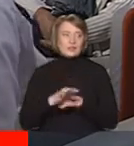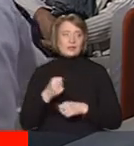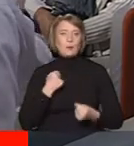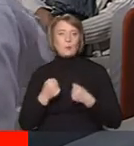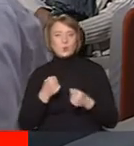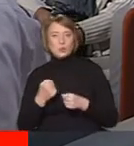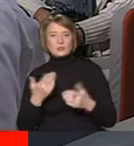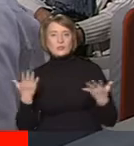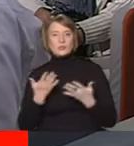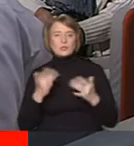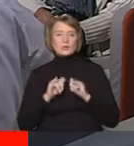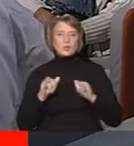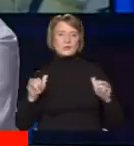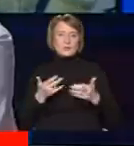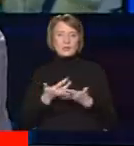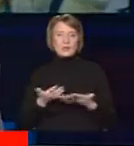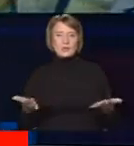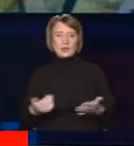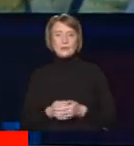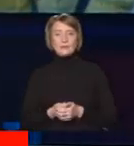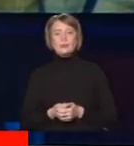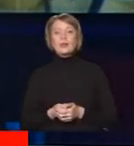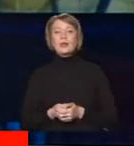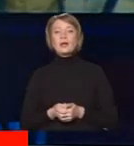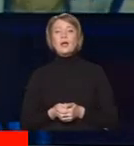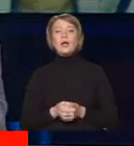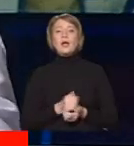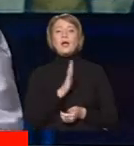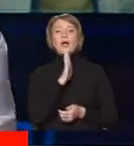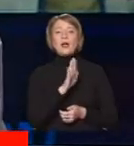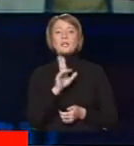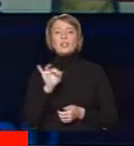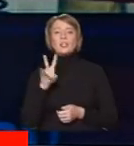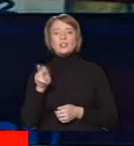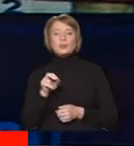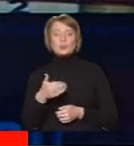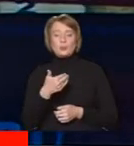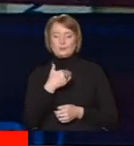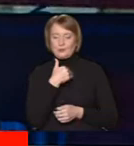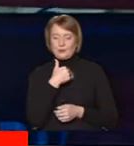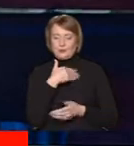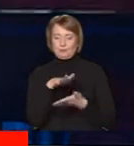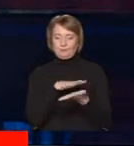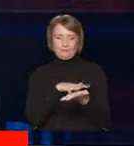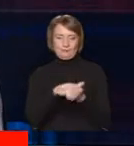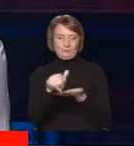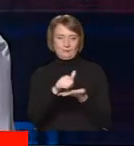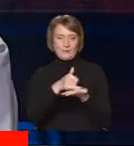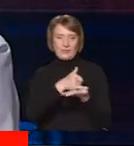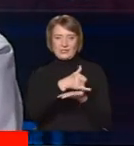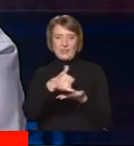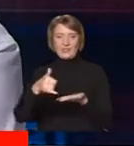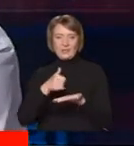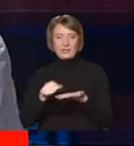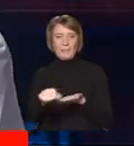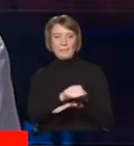наприклад, на цьому би туризм розвивали і так далі. А Віталій Володимирович Кличко, його оці сатрапи хотіли це в бетон все просто залити. І завдяки